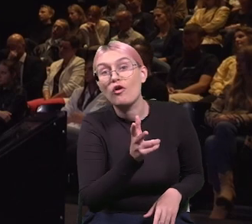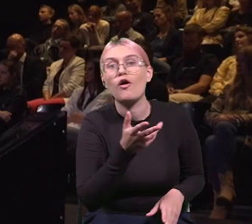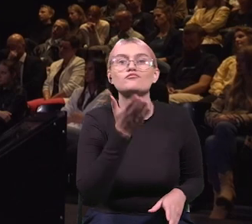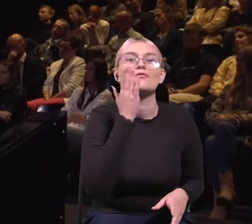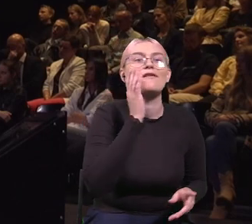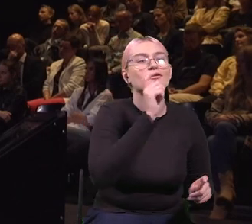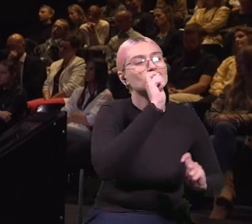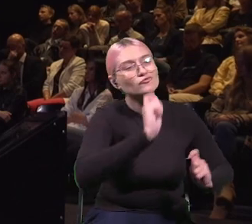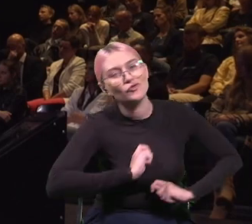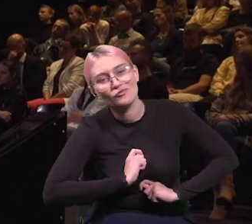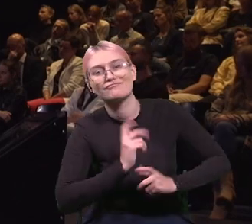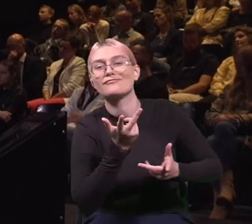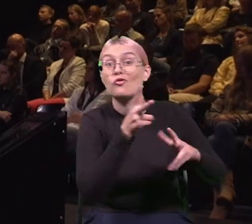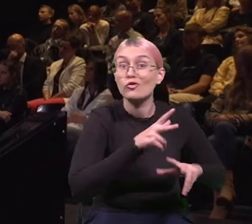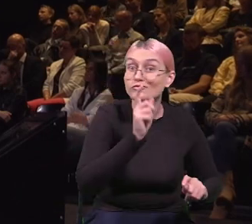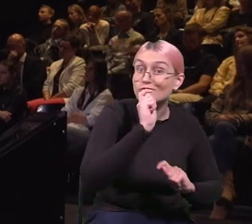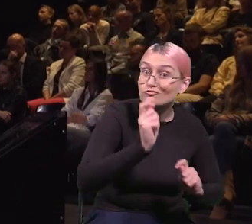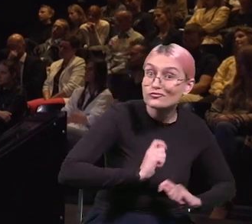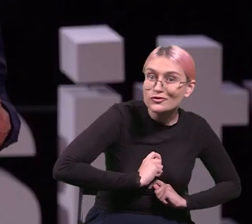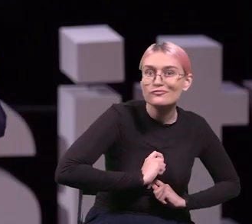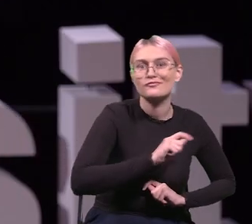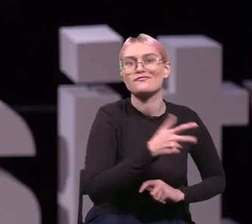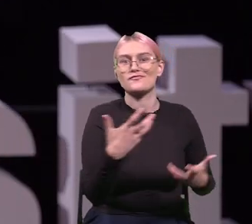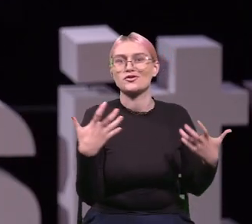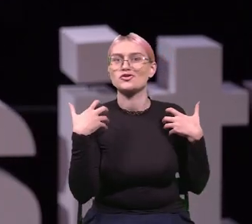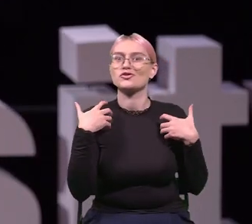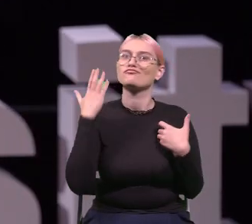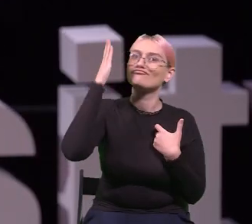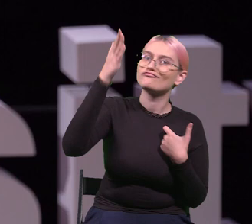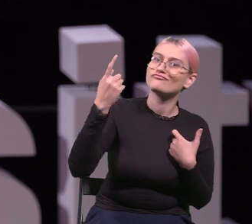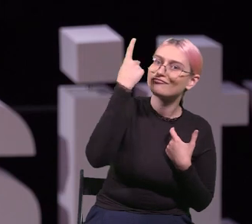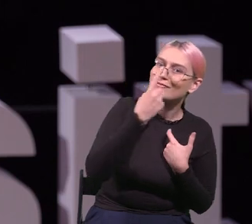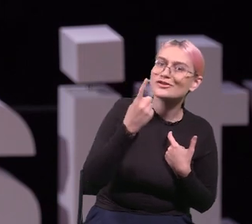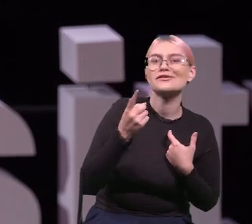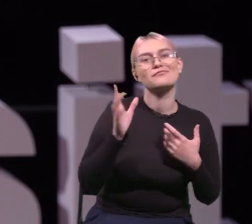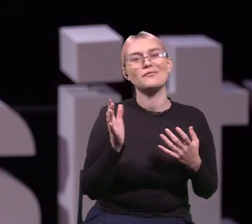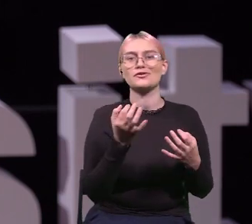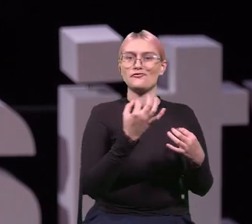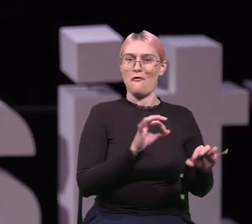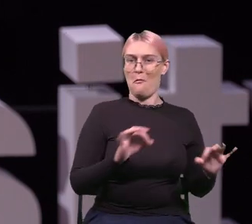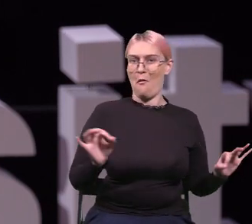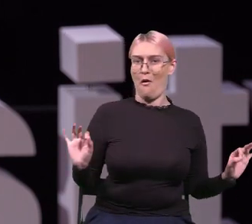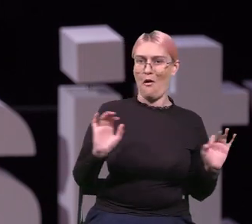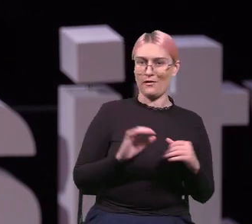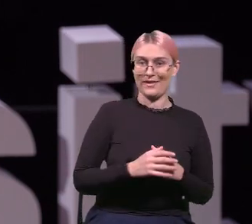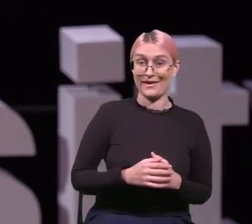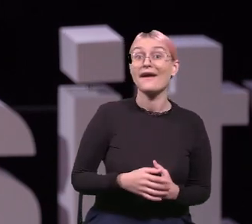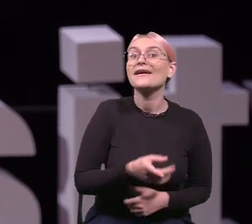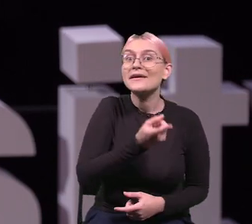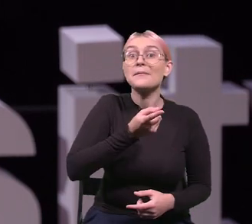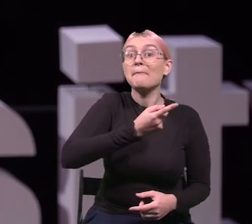nam okrutny optymizm, ale potrzebny jest nam ich optymizm i przekonanie, że chodzi w gruncie rzeczy o planowanie przyszłości,